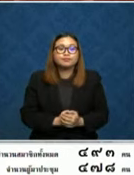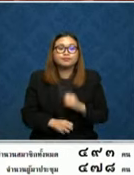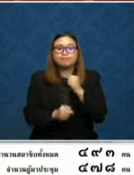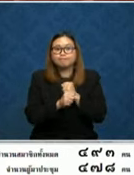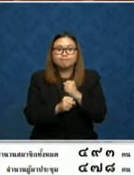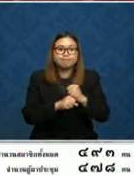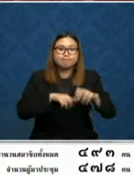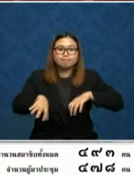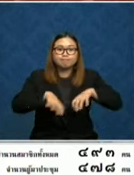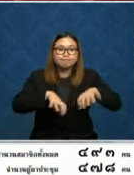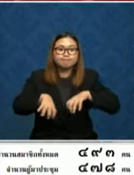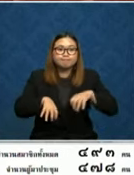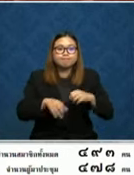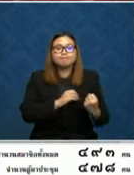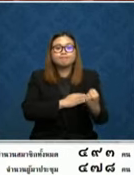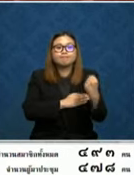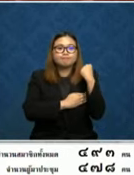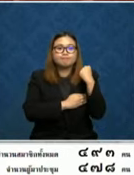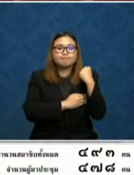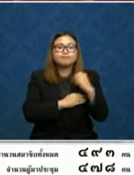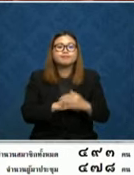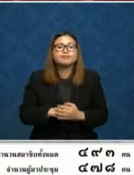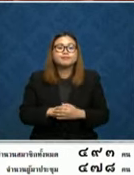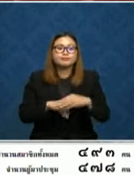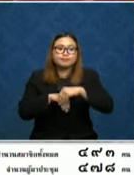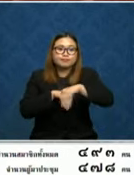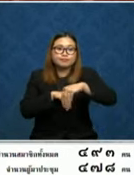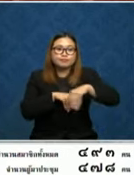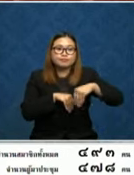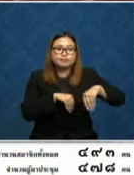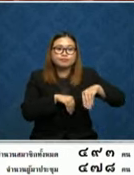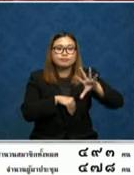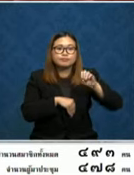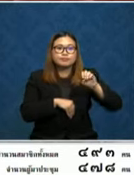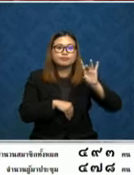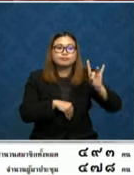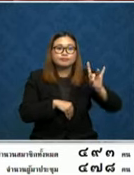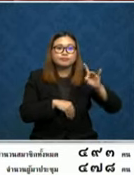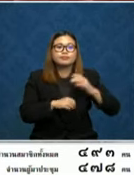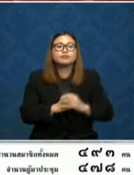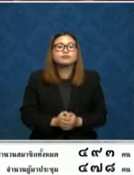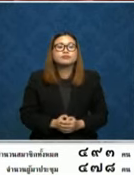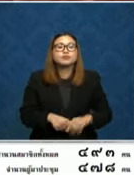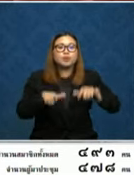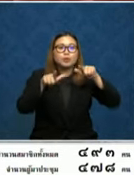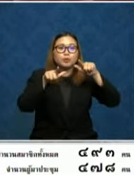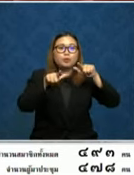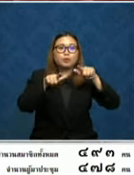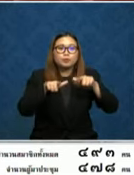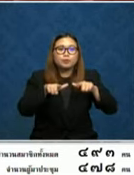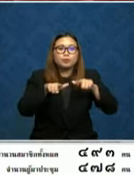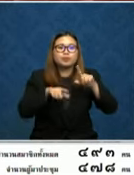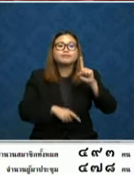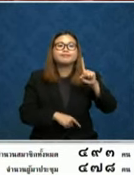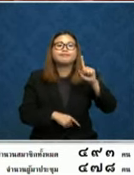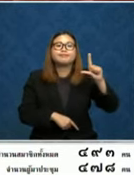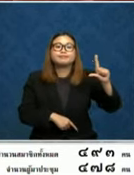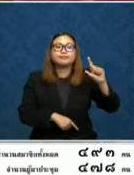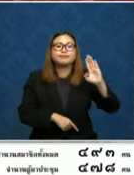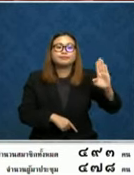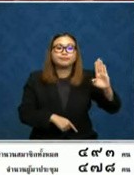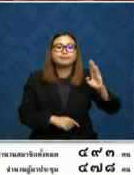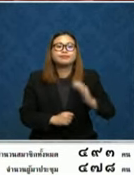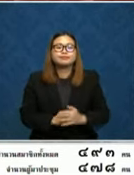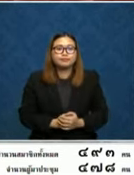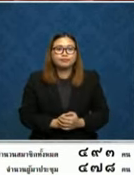งานนี้อย่างเข้มข้นเพราะเขามีสาขาของเขาเองอยู่58แห่งทั่วโลกผมก็เลยปรับลดโครงการนี้ไปเบาๆเพียงแค่1ล้านบาท